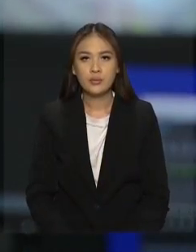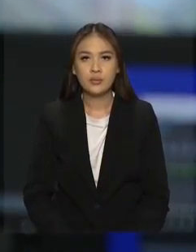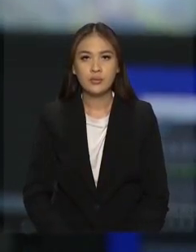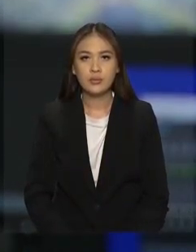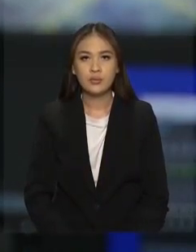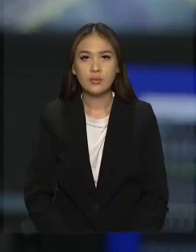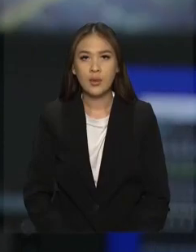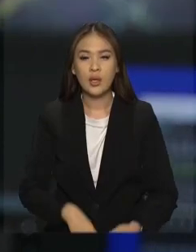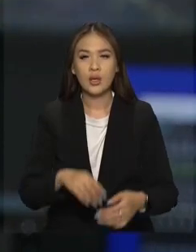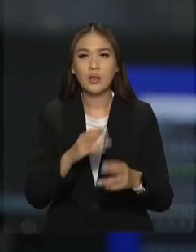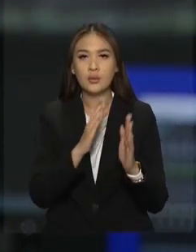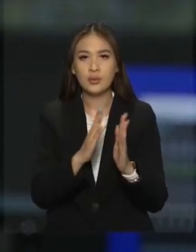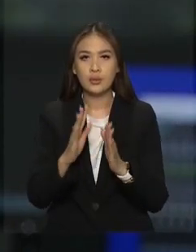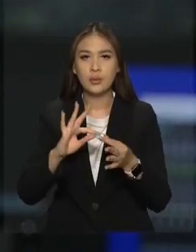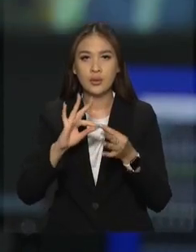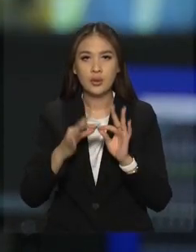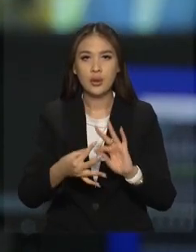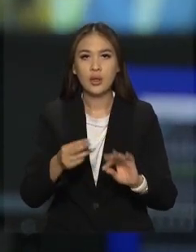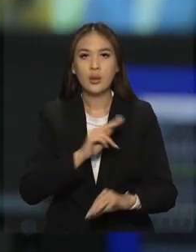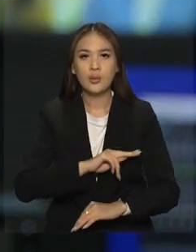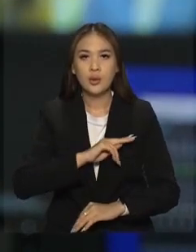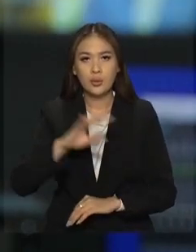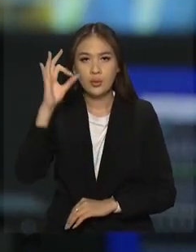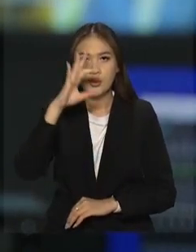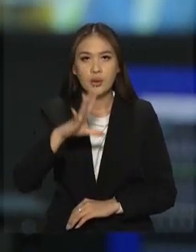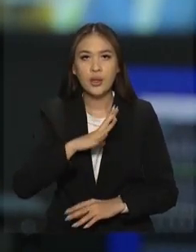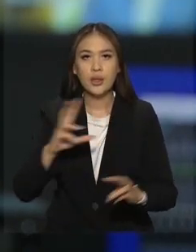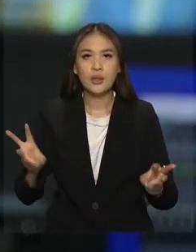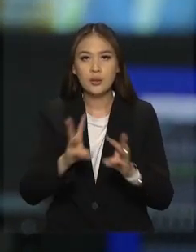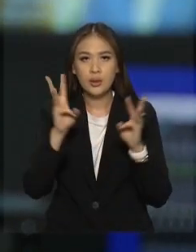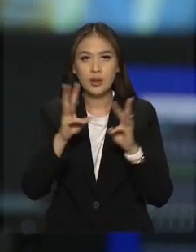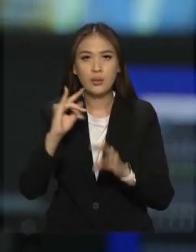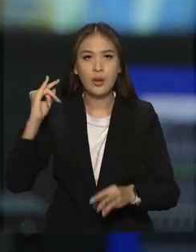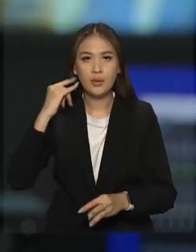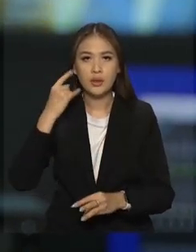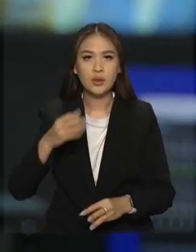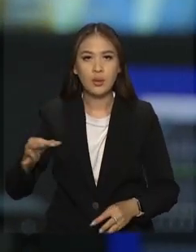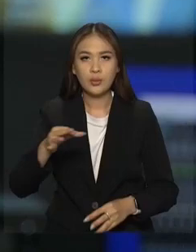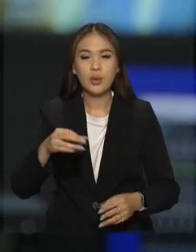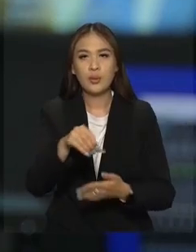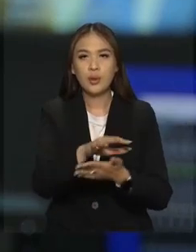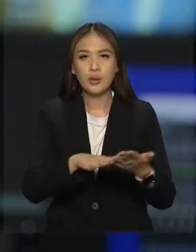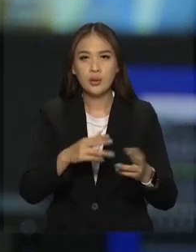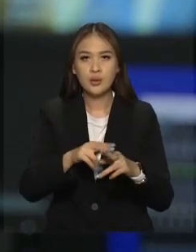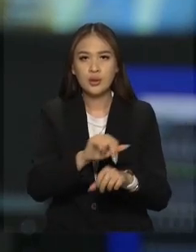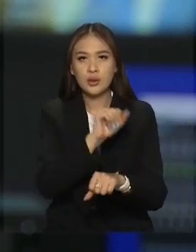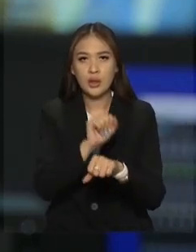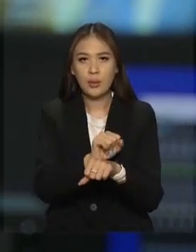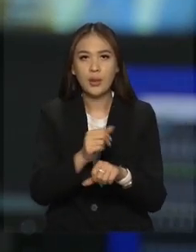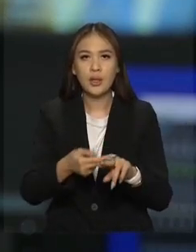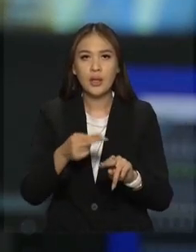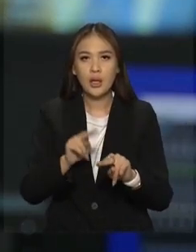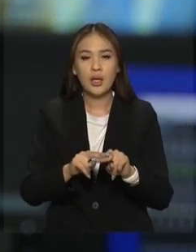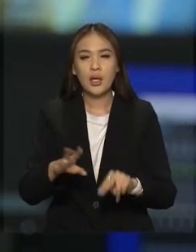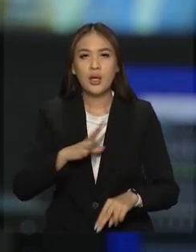Итак обо всем подробнее работы по ликвидации лесного пожара в Павлодарской области продолжаются по сообщению